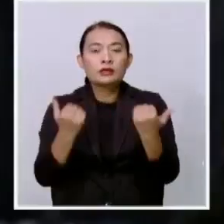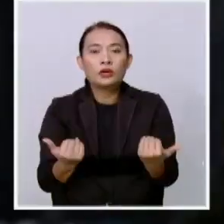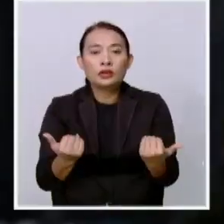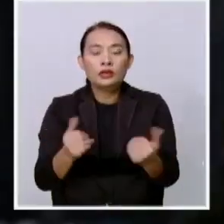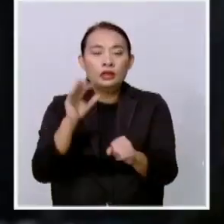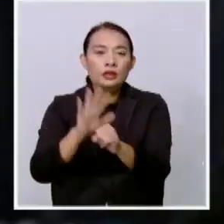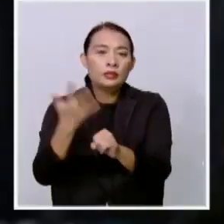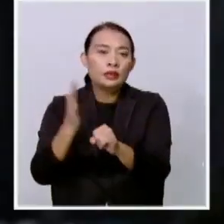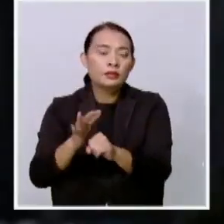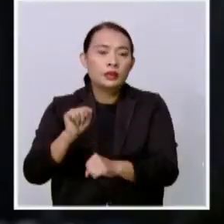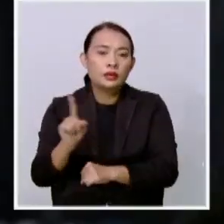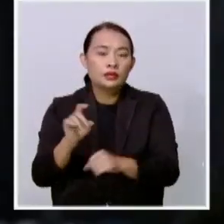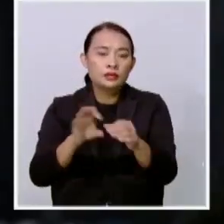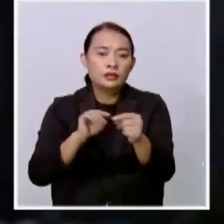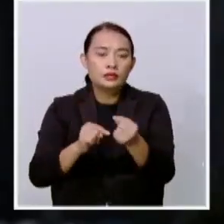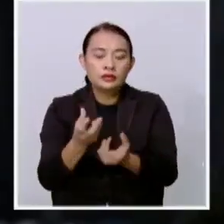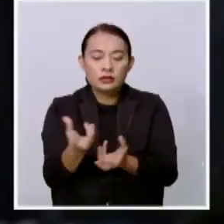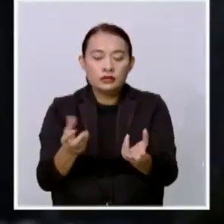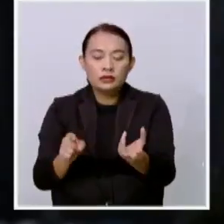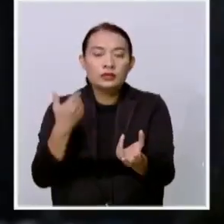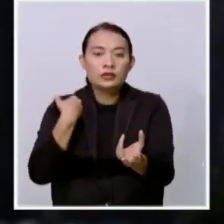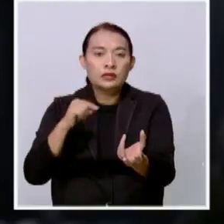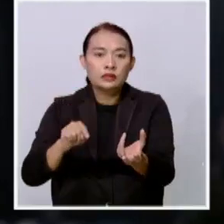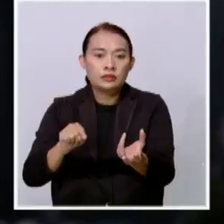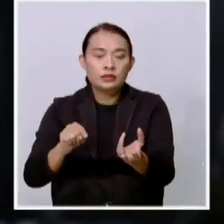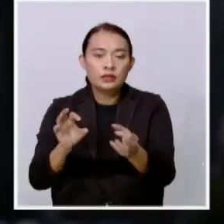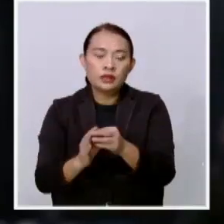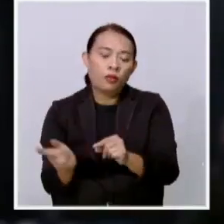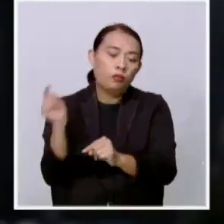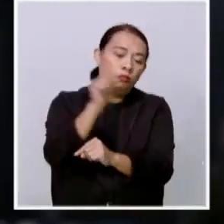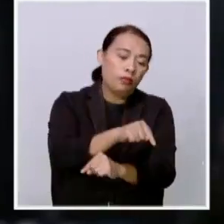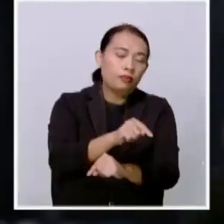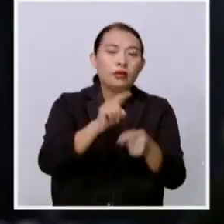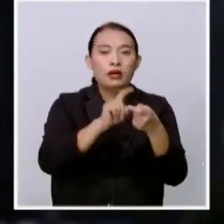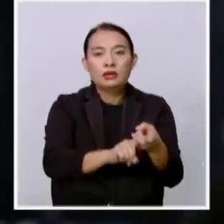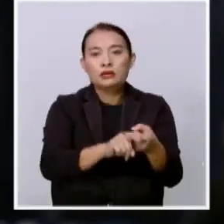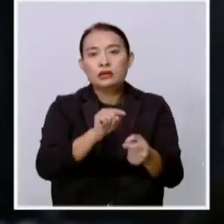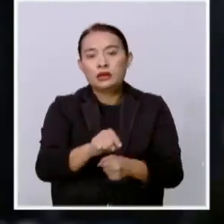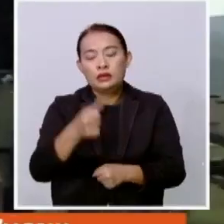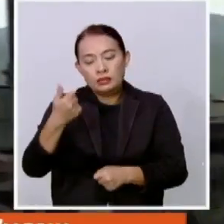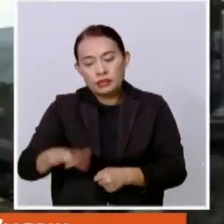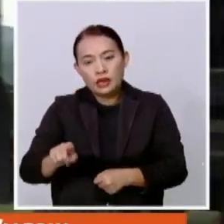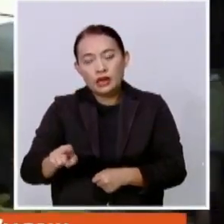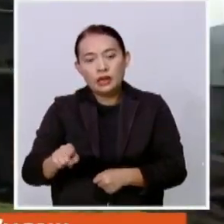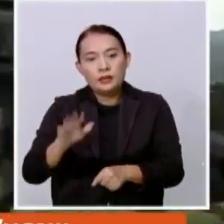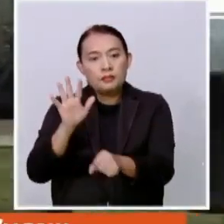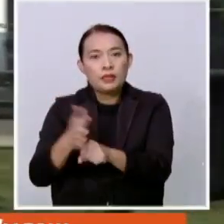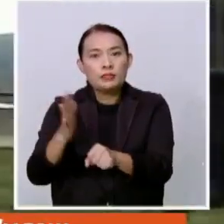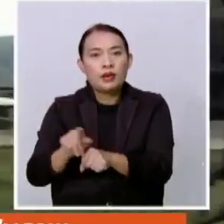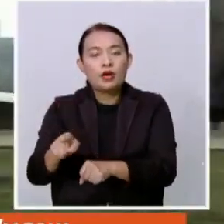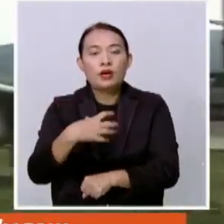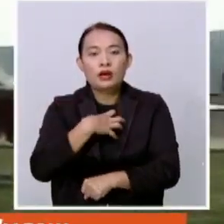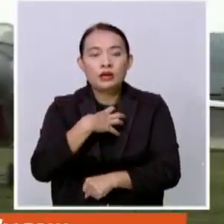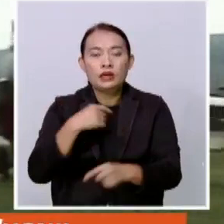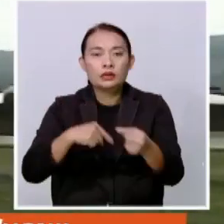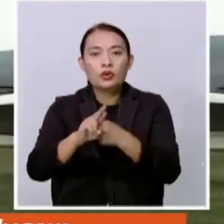อแล้วก็ระดับของอาวุธที่มีอยู่ตอนนี้ก็ยังไม่ถึงที่จะต่อต้านรัสเซียได้ด้วยนะคะโดยเซเลนสกี้เขาบอกว่าต้องการระบบต่